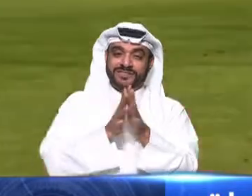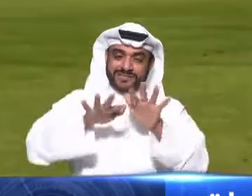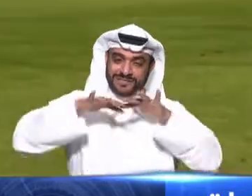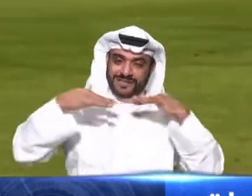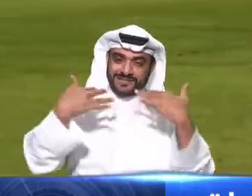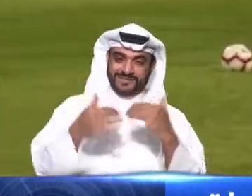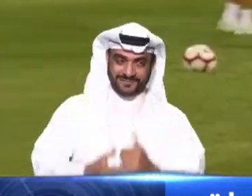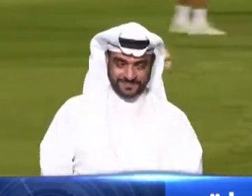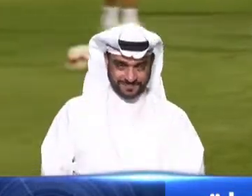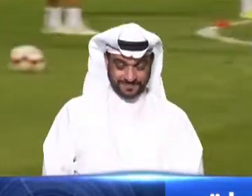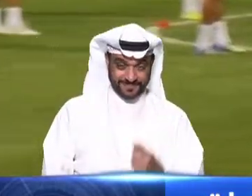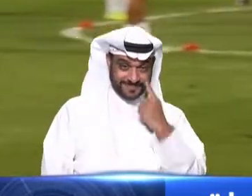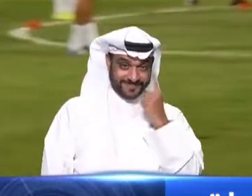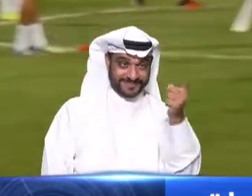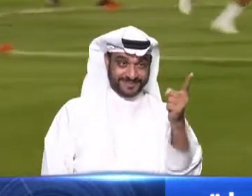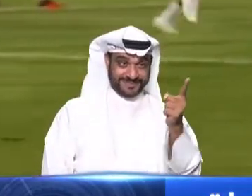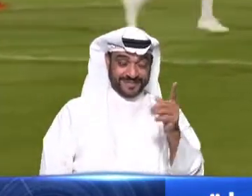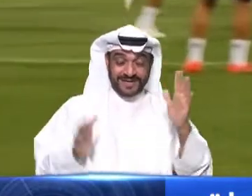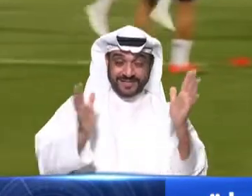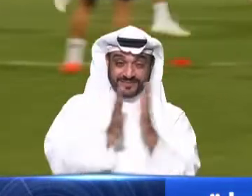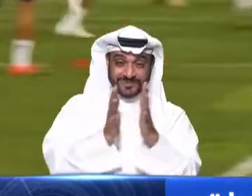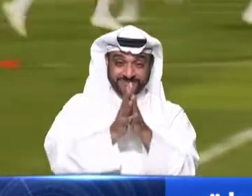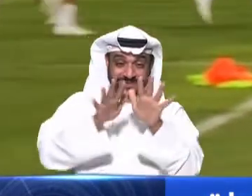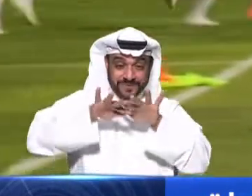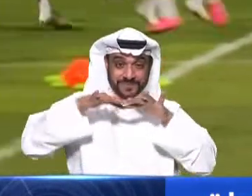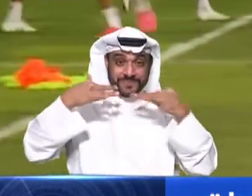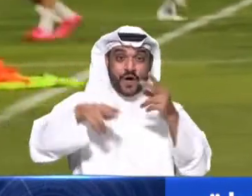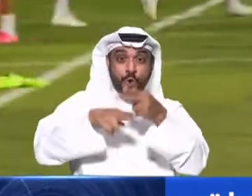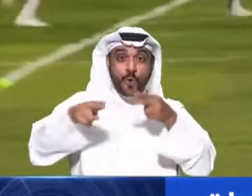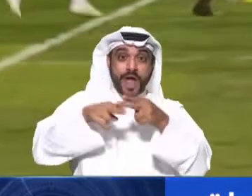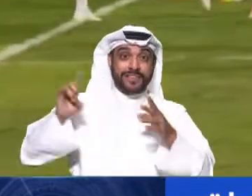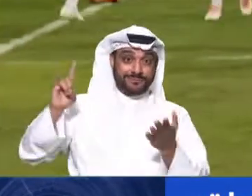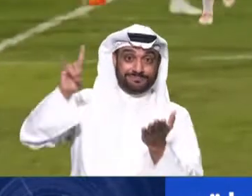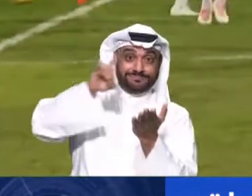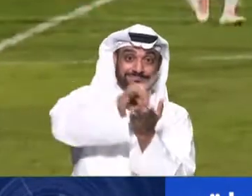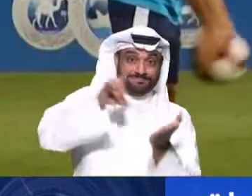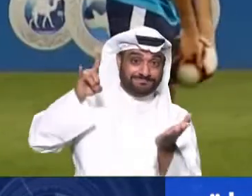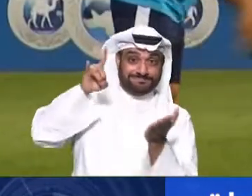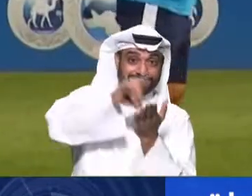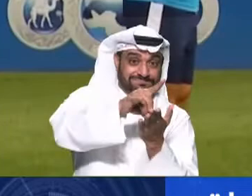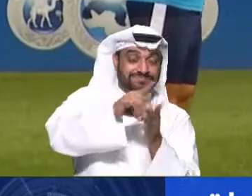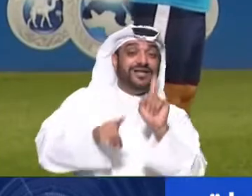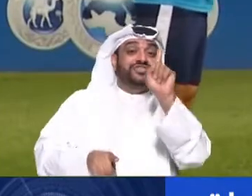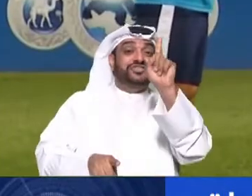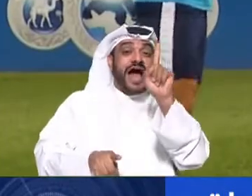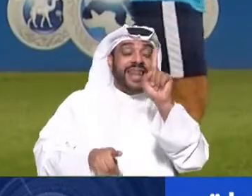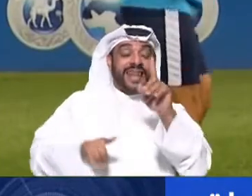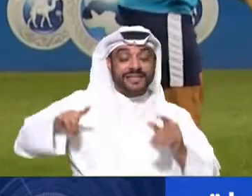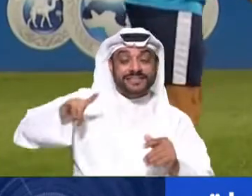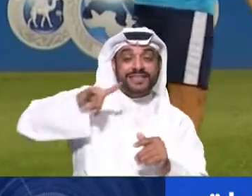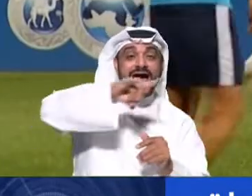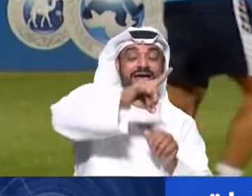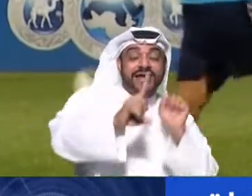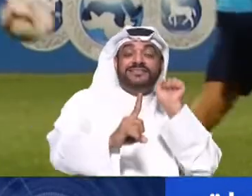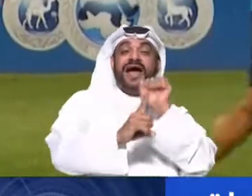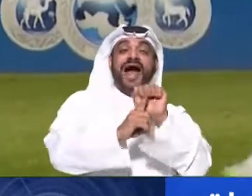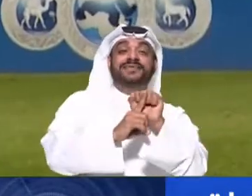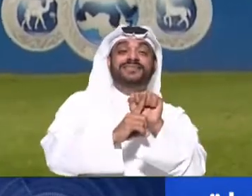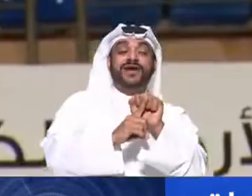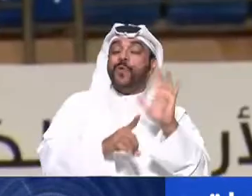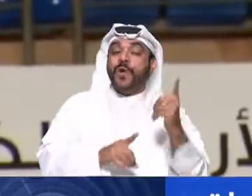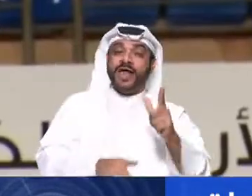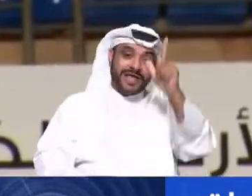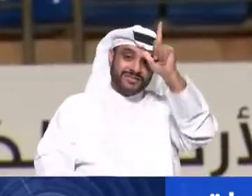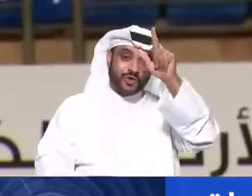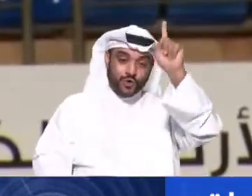الكويتية. جماهير الأزرق تستعد لحضور المواجهة في عمان، حيث تصل طائرة خاصة لنقلهم من الكويت إلى الأردن